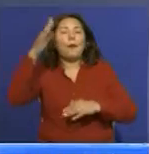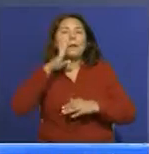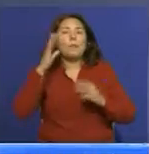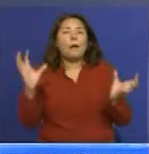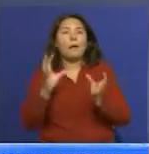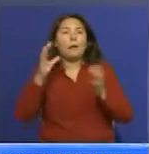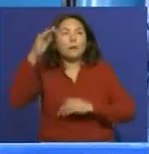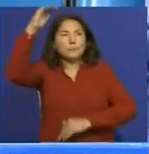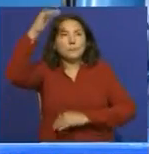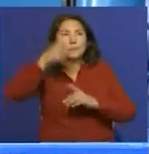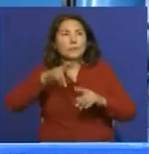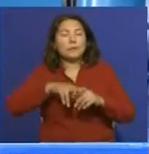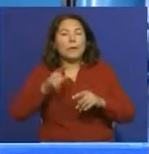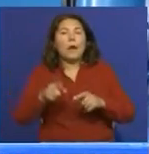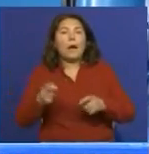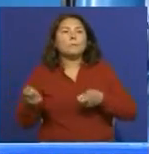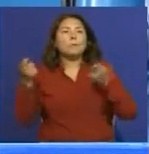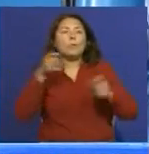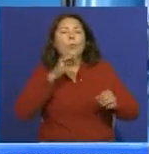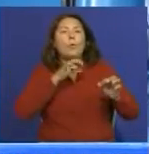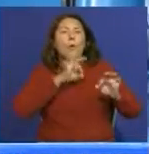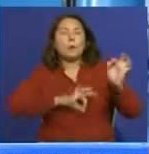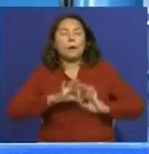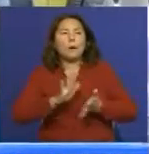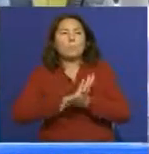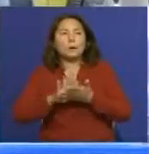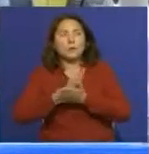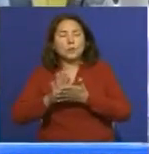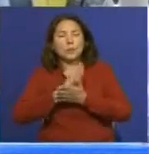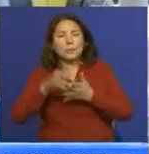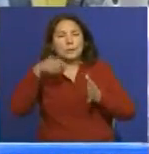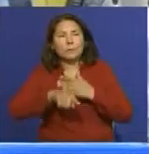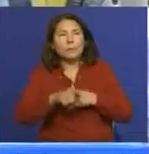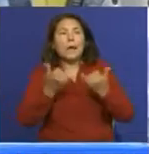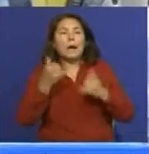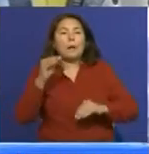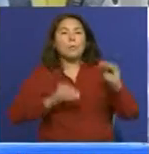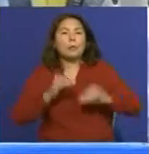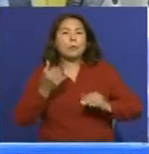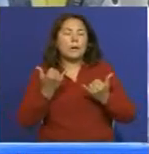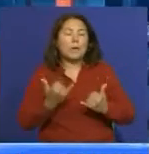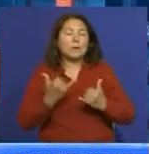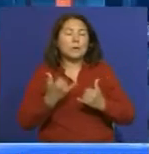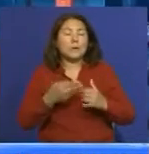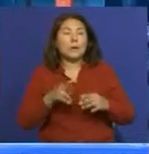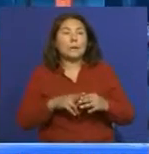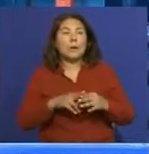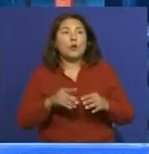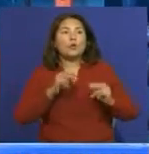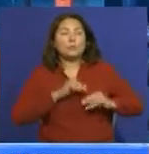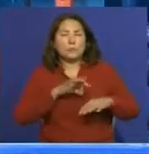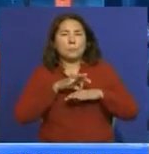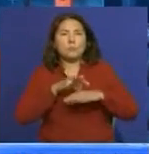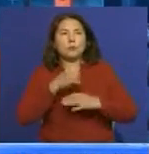пайдалануға берілмек. Франция елінен әкелінген қондырғылар жұмыс процесіне толықтай дайын. Қазіргі таңда қазандықтар іске қосар алдындағы жұмыстар